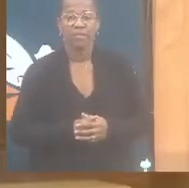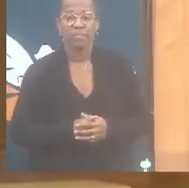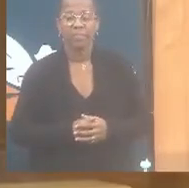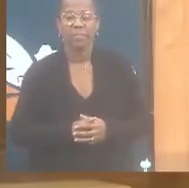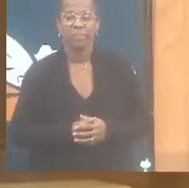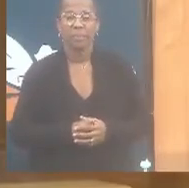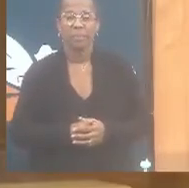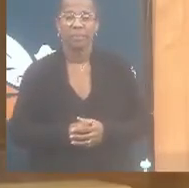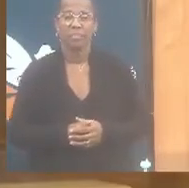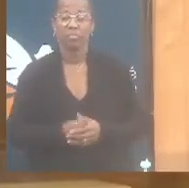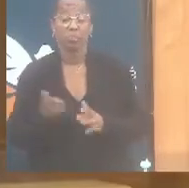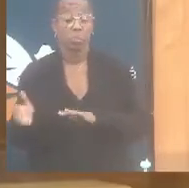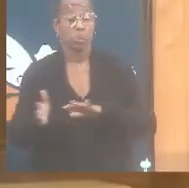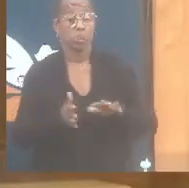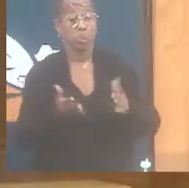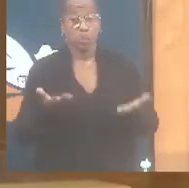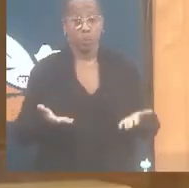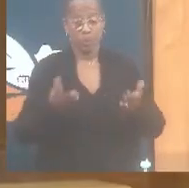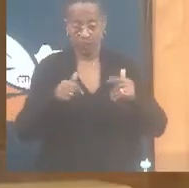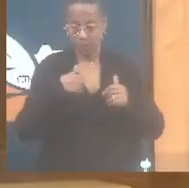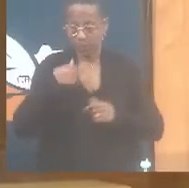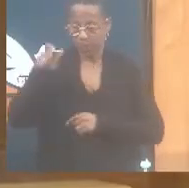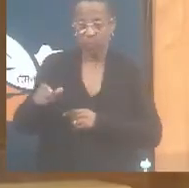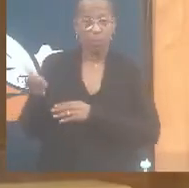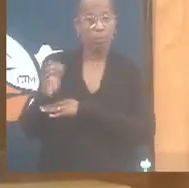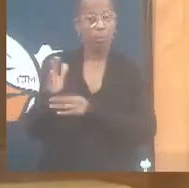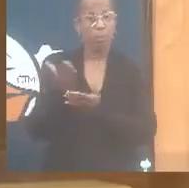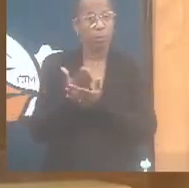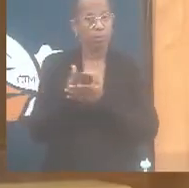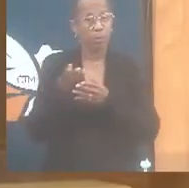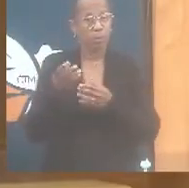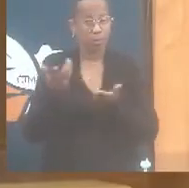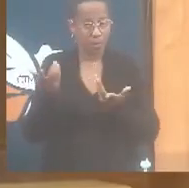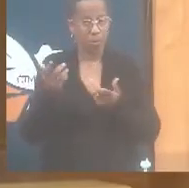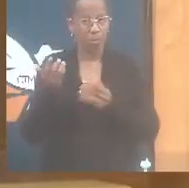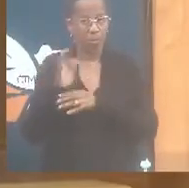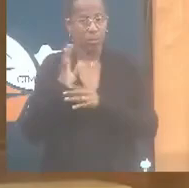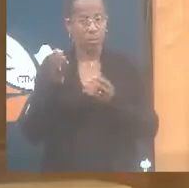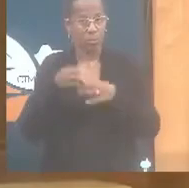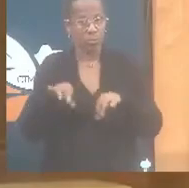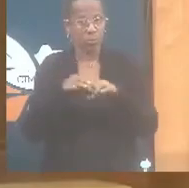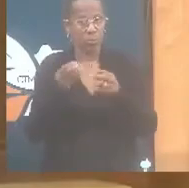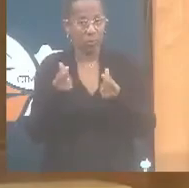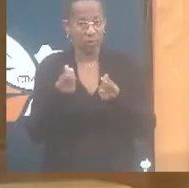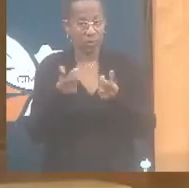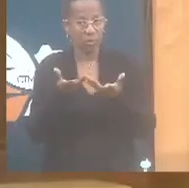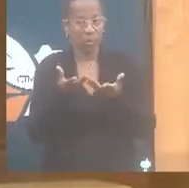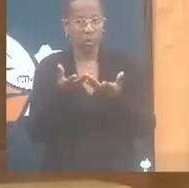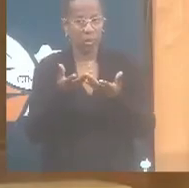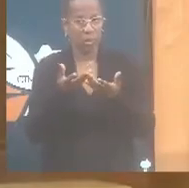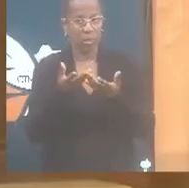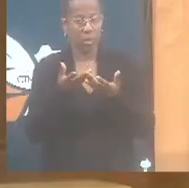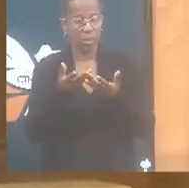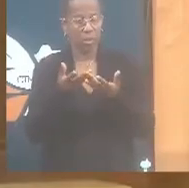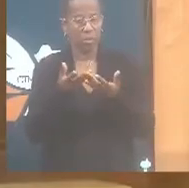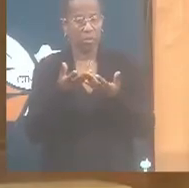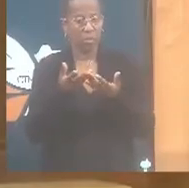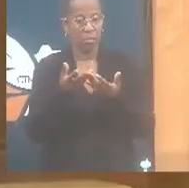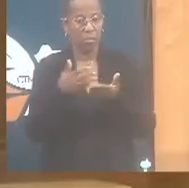À l'instant, le rapporteur de la commission des finances nous a rechanté ce même couplet, mais sans donner la preuve